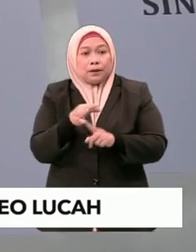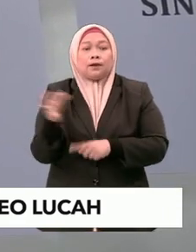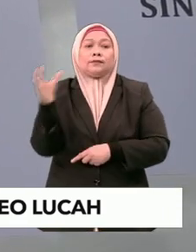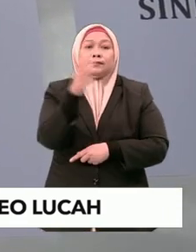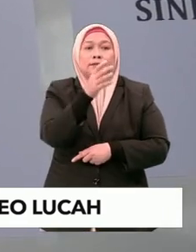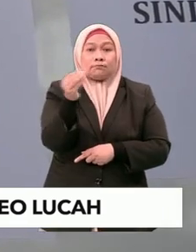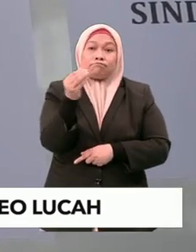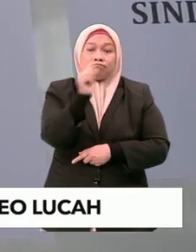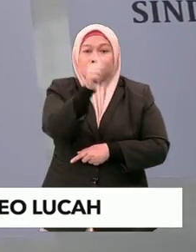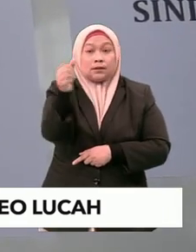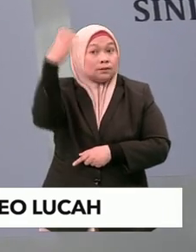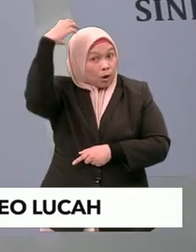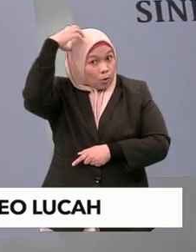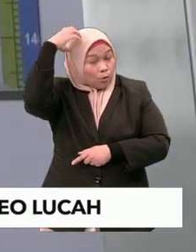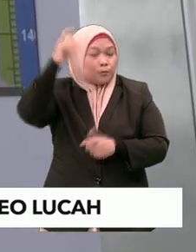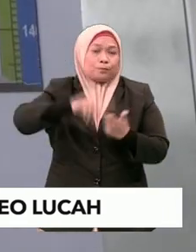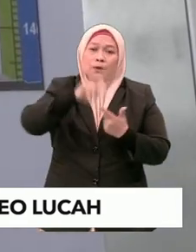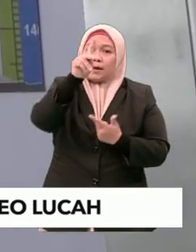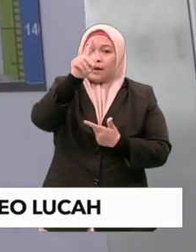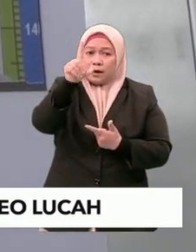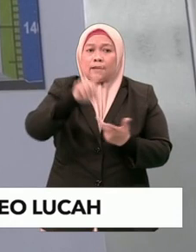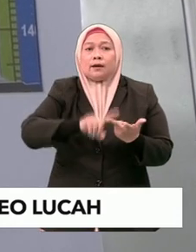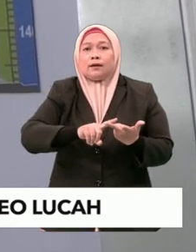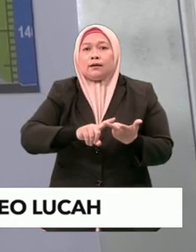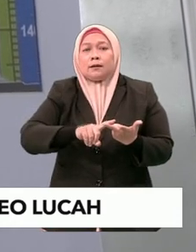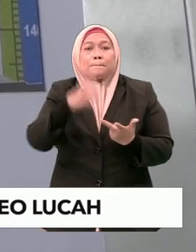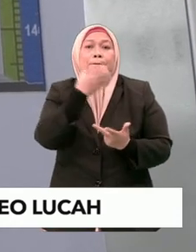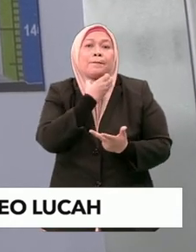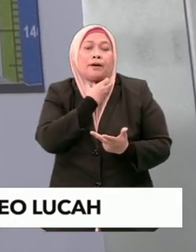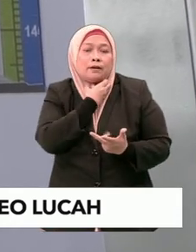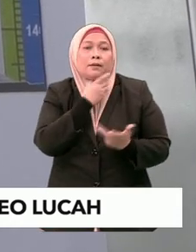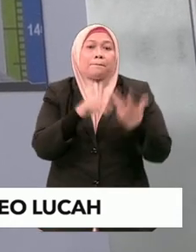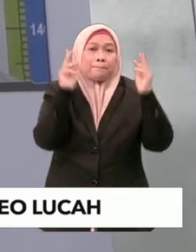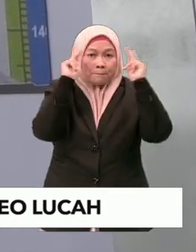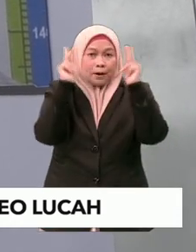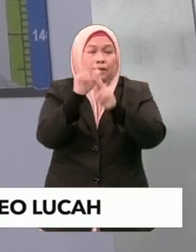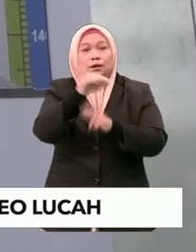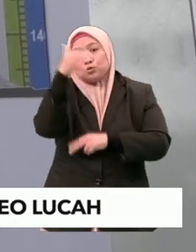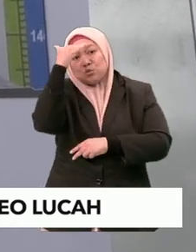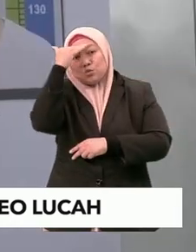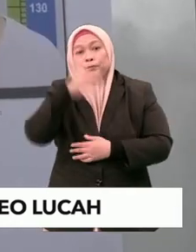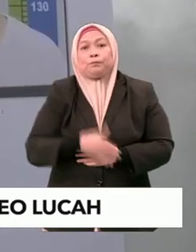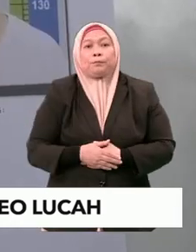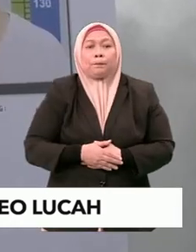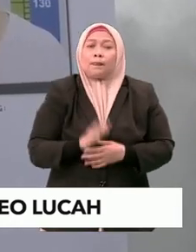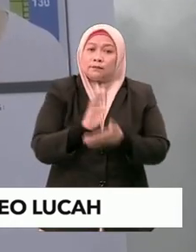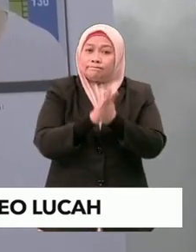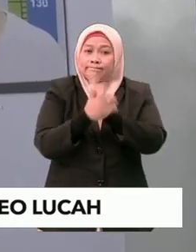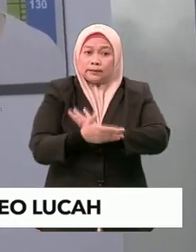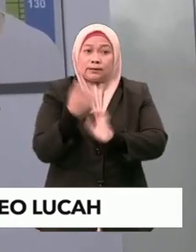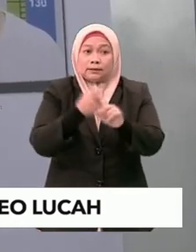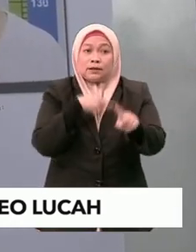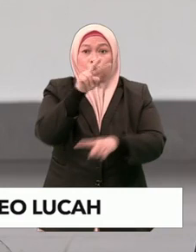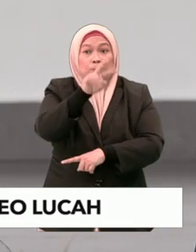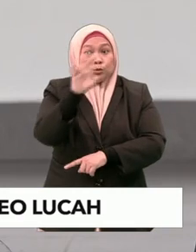masing-masing di selango Kuala Lumpur perak Pahang dan Joho dari